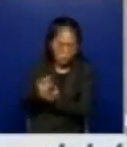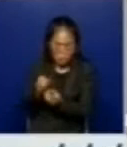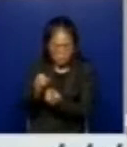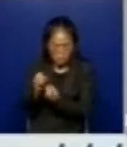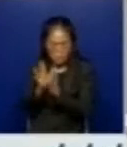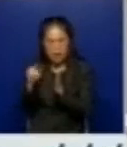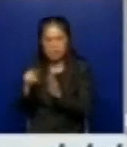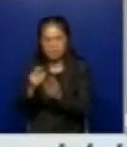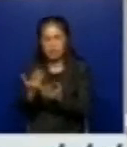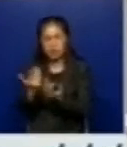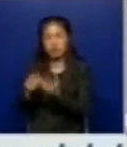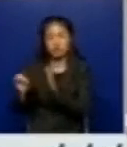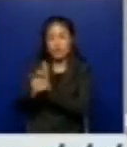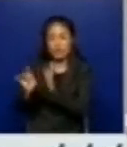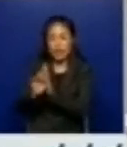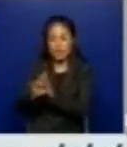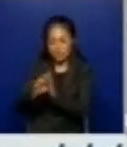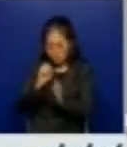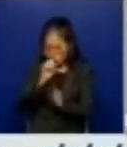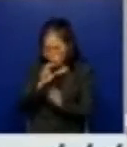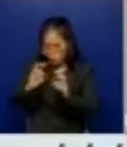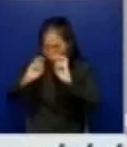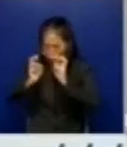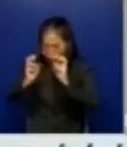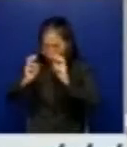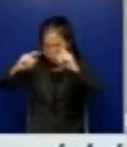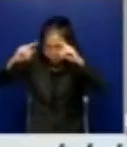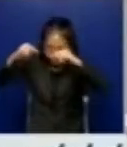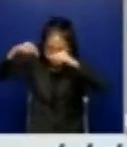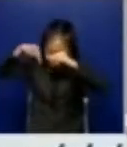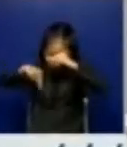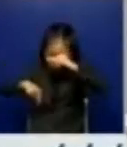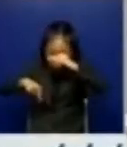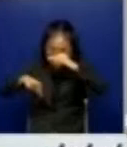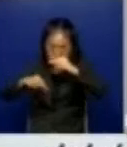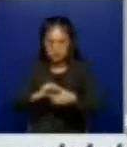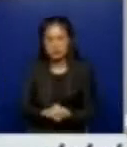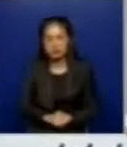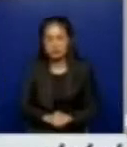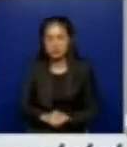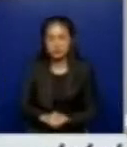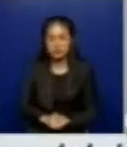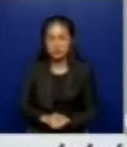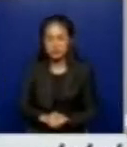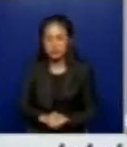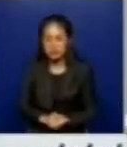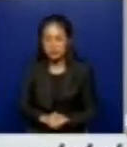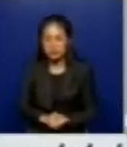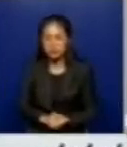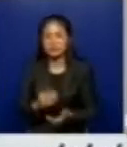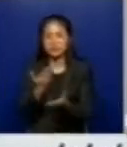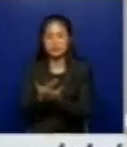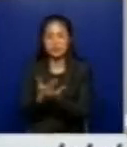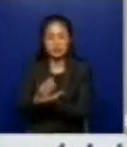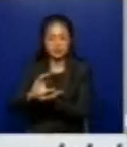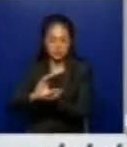นรายหมวดเลยนะว่าอะไรคือปัญหาของงบประมาณครั้งนี้นะครับผมอยากเรียนว่างบประมาณ64